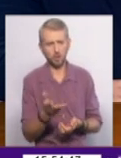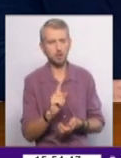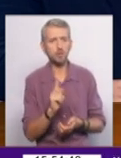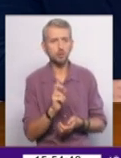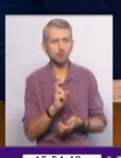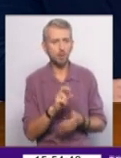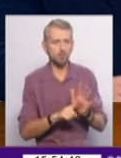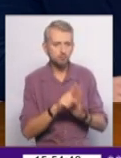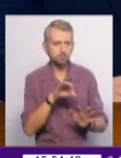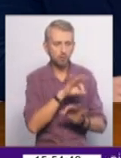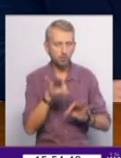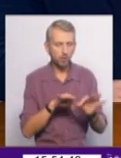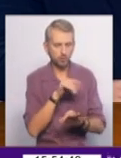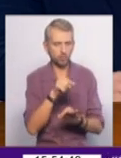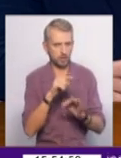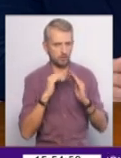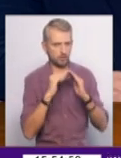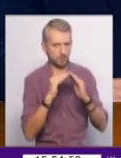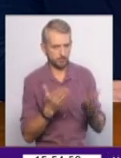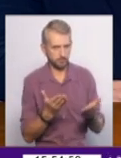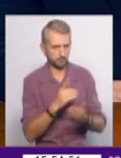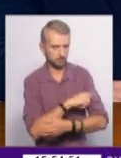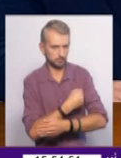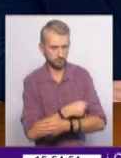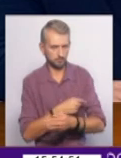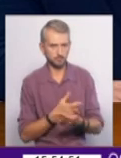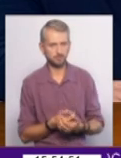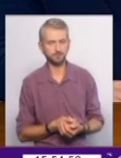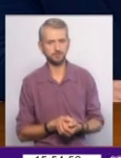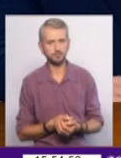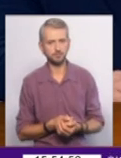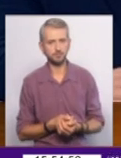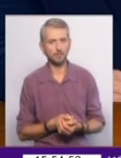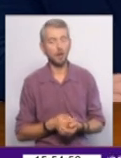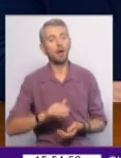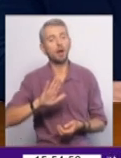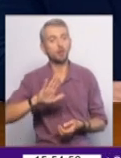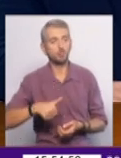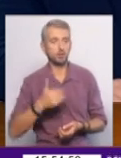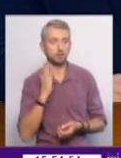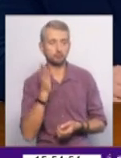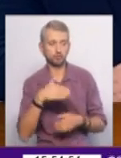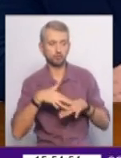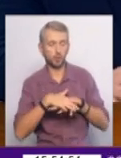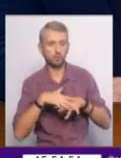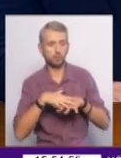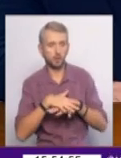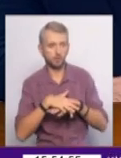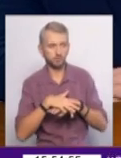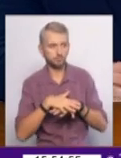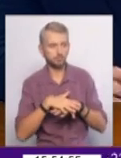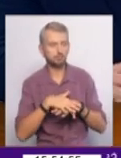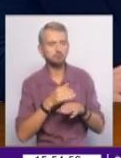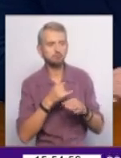щоб запроєктувати даний комплекс і дану добудову. А далі ми будемо рахуватися з думкою